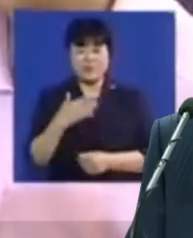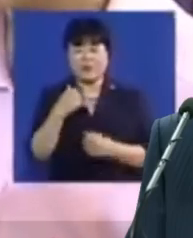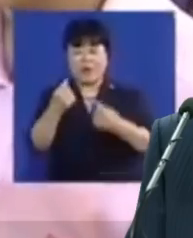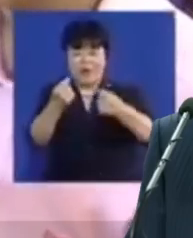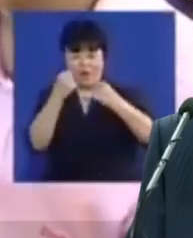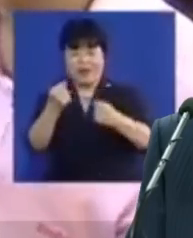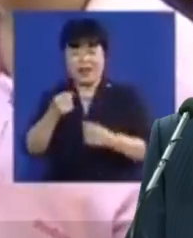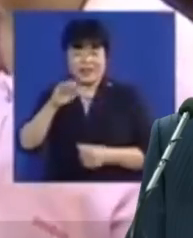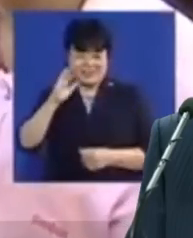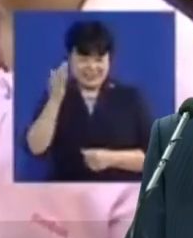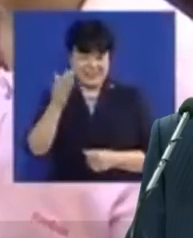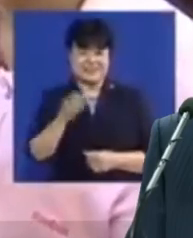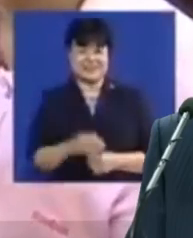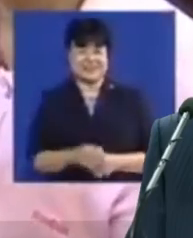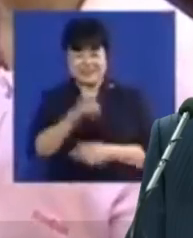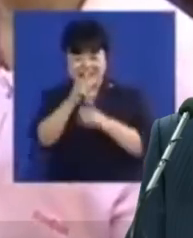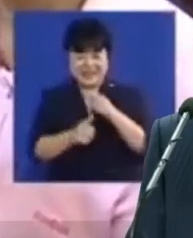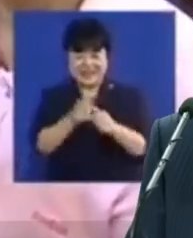내가 강건해지기를